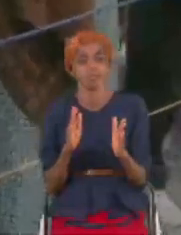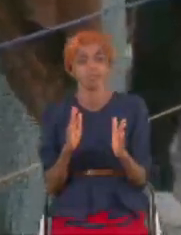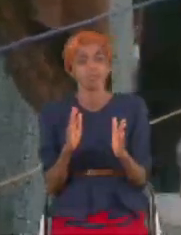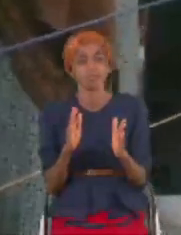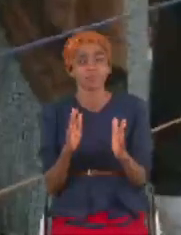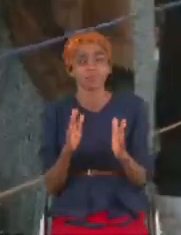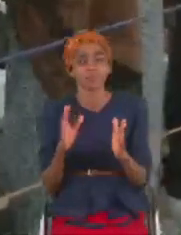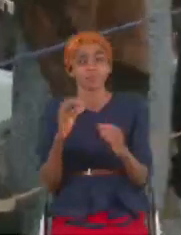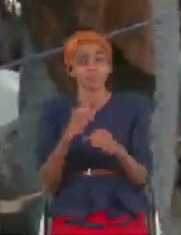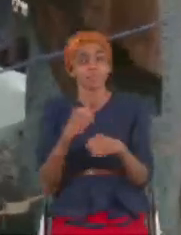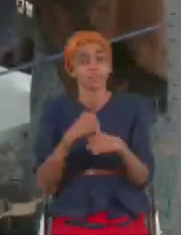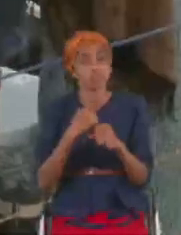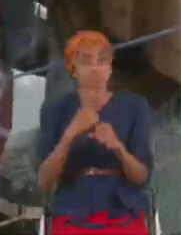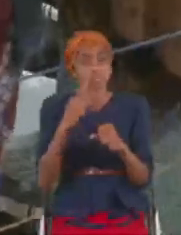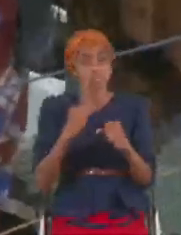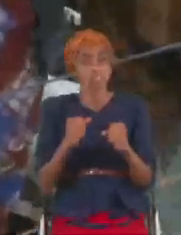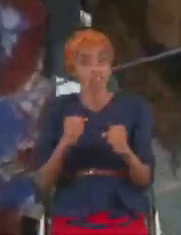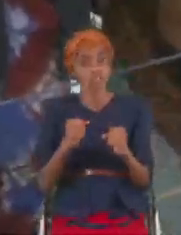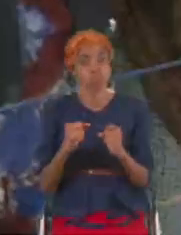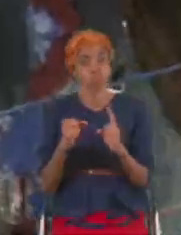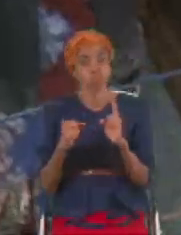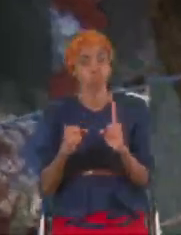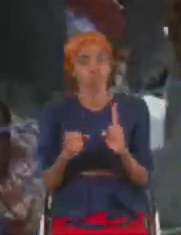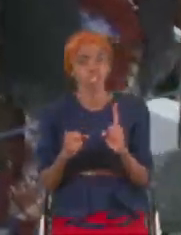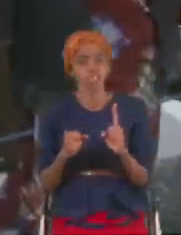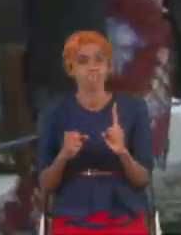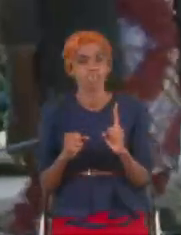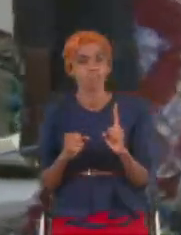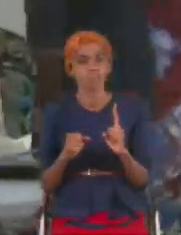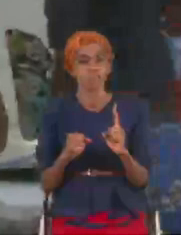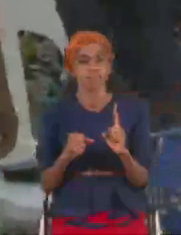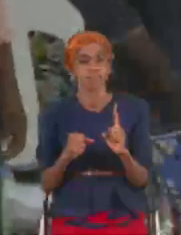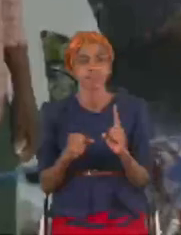ne fera de toi quelqu'un de fort